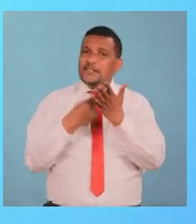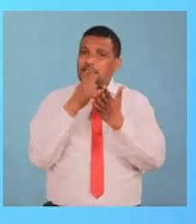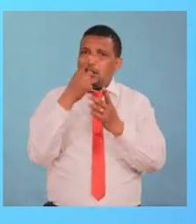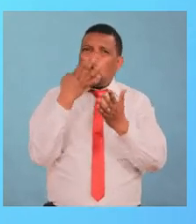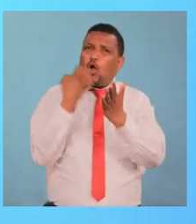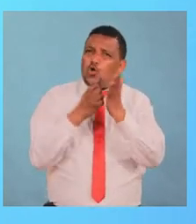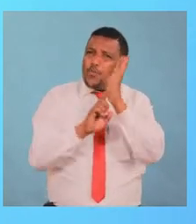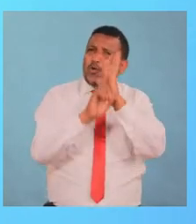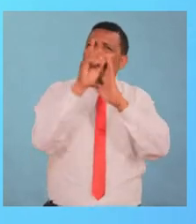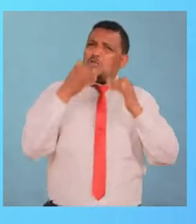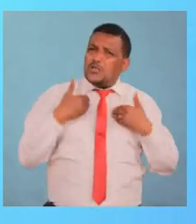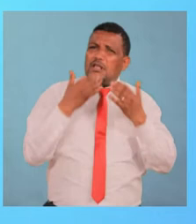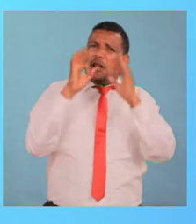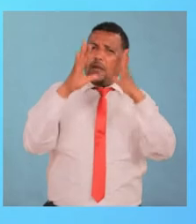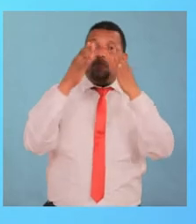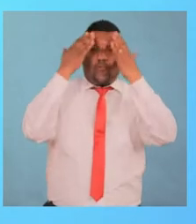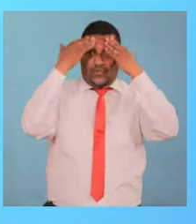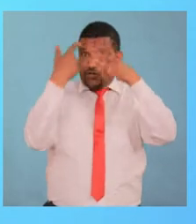और